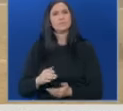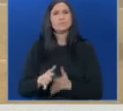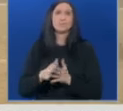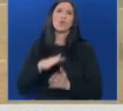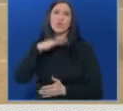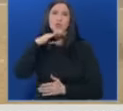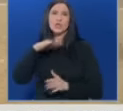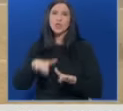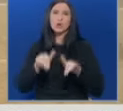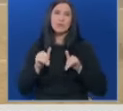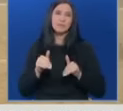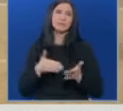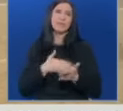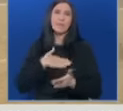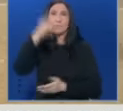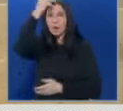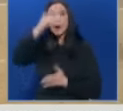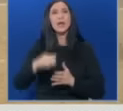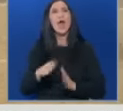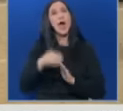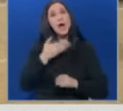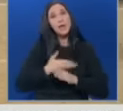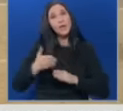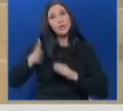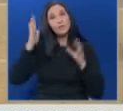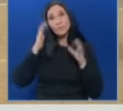България редовно правителство. Повече подробности вижте в репортажа.